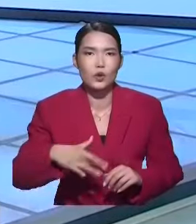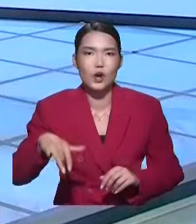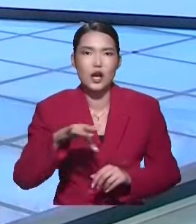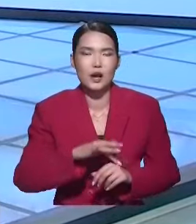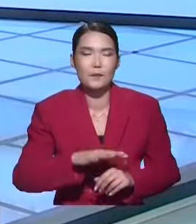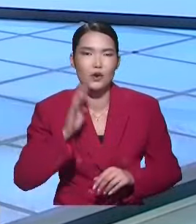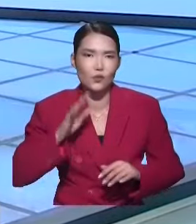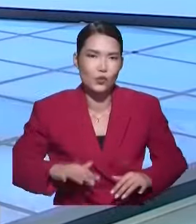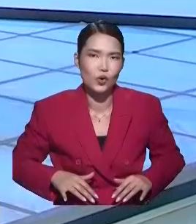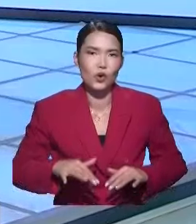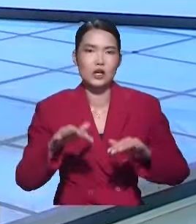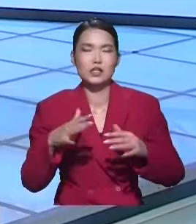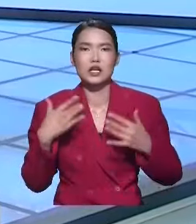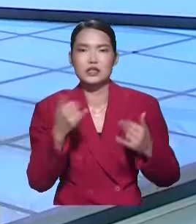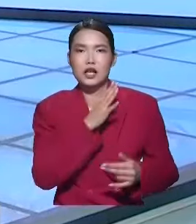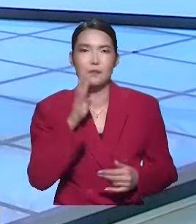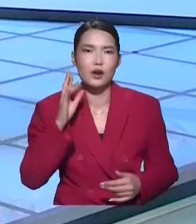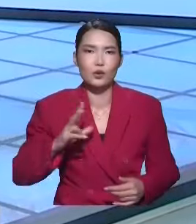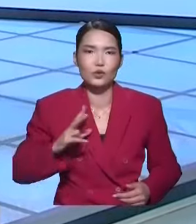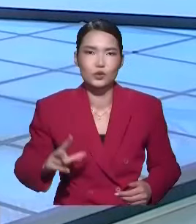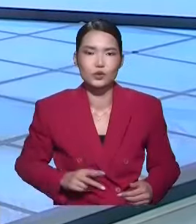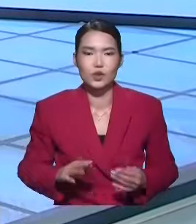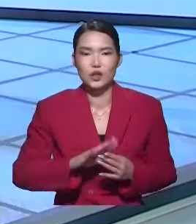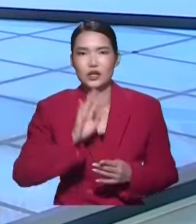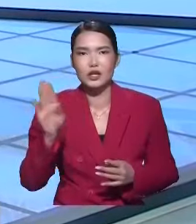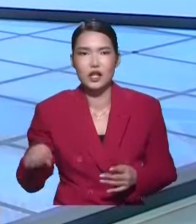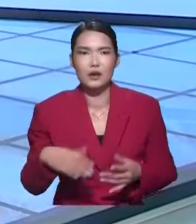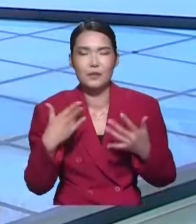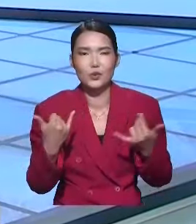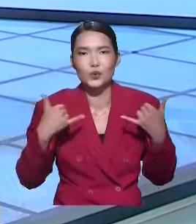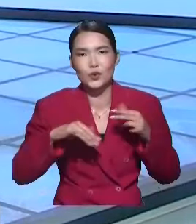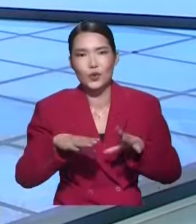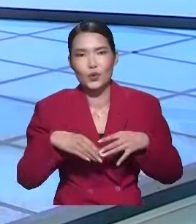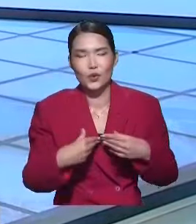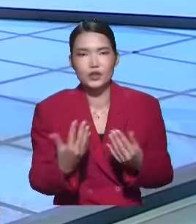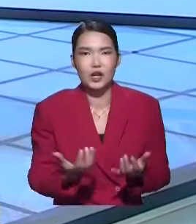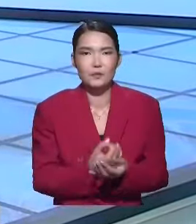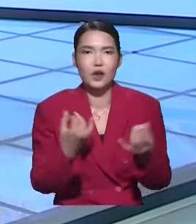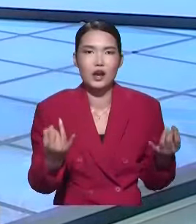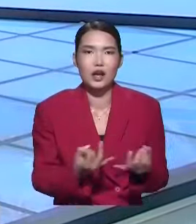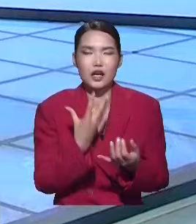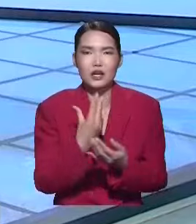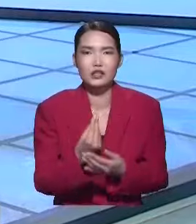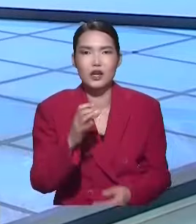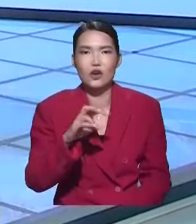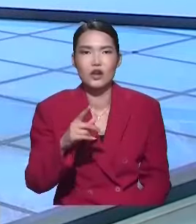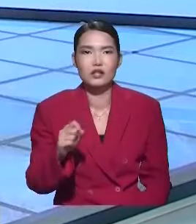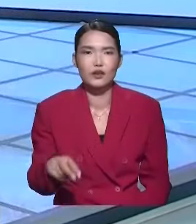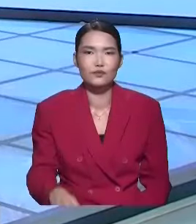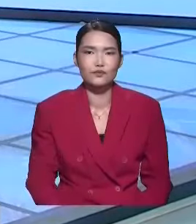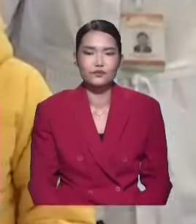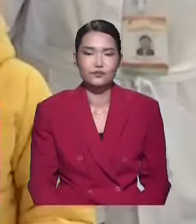пришли масштабные паводки. Сегодня мама с дочками отправилась домой. С удивительной семьей удалось пообщаться моей коллеге Ольге Литвиновой.